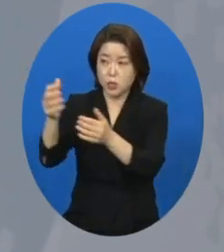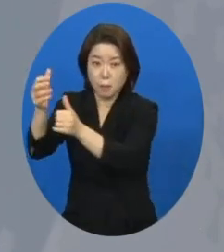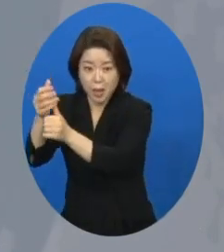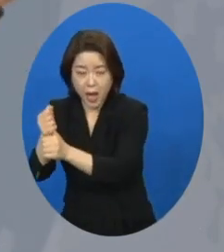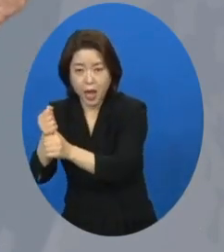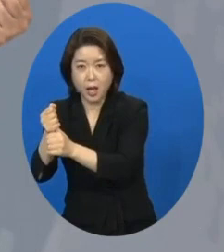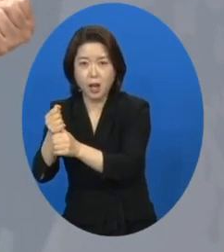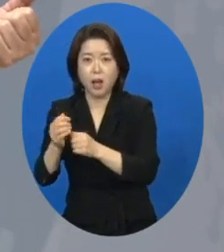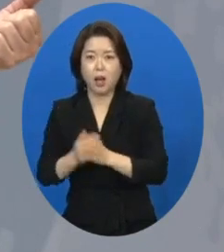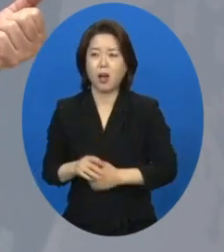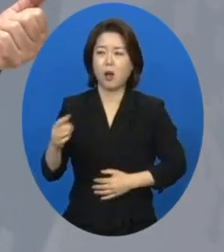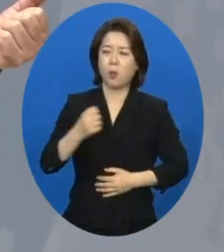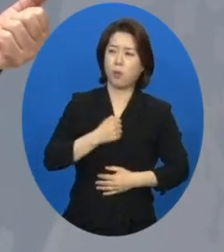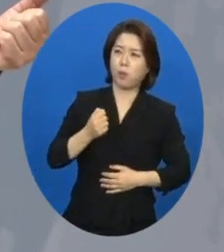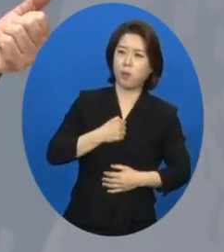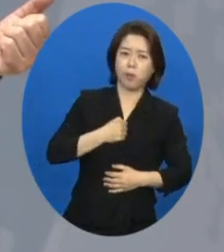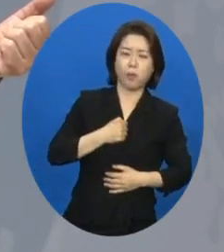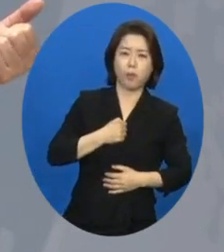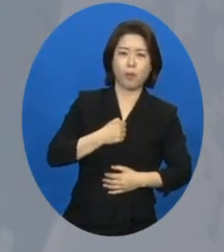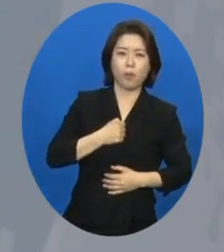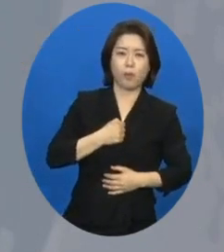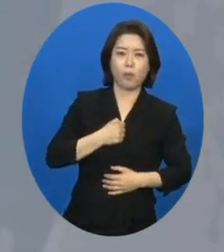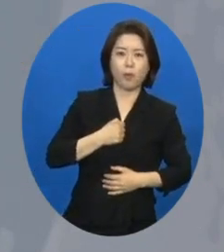하면 세상 없이 막막하기만 합니다.